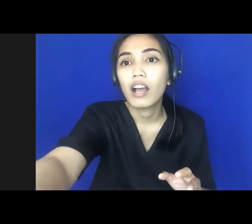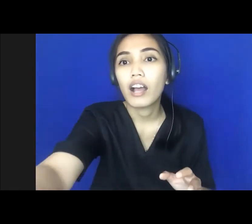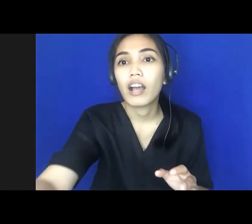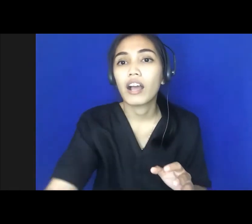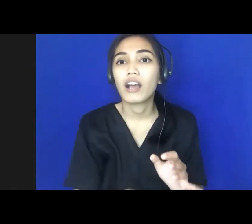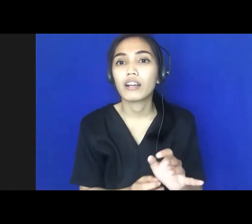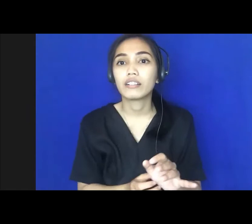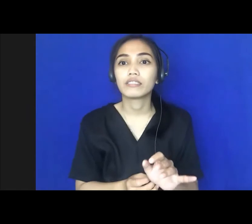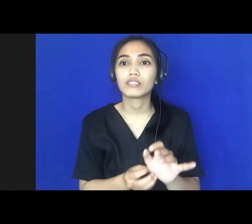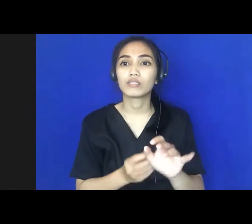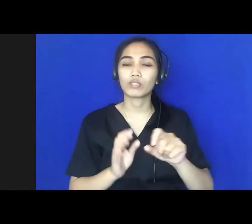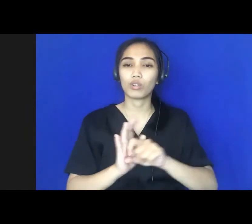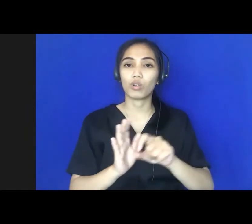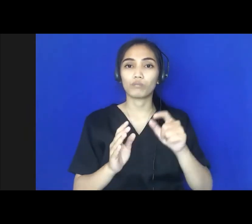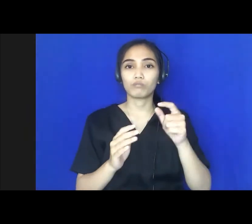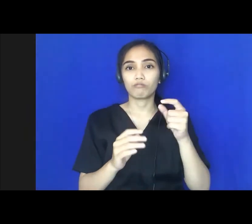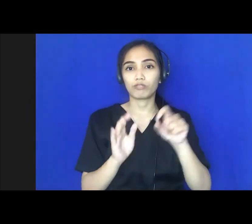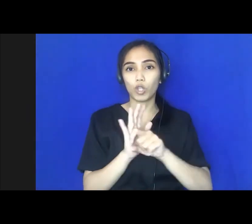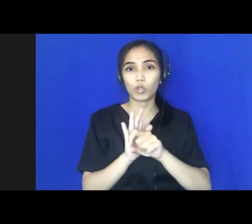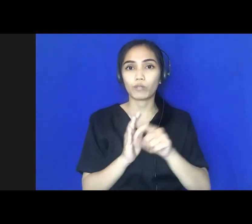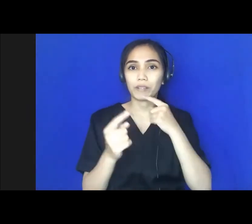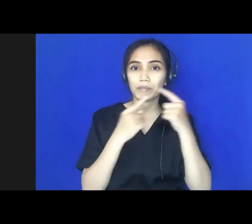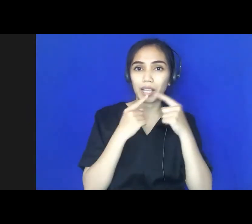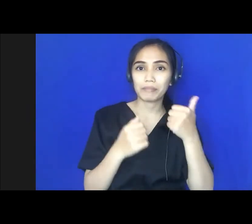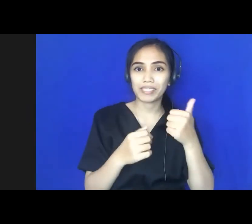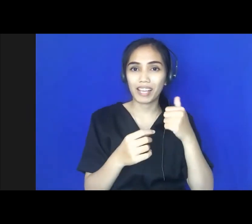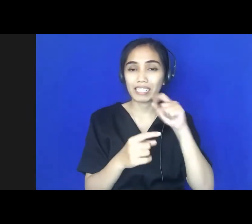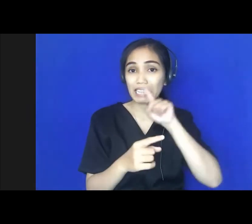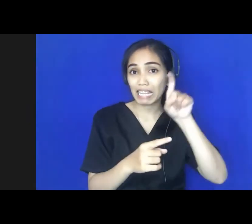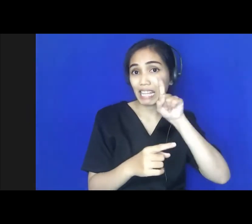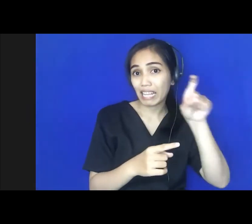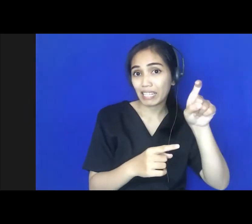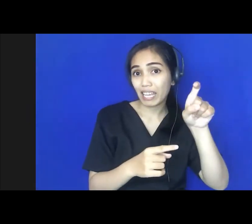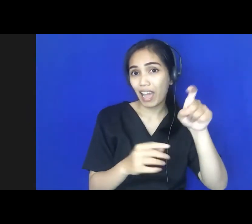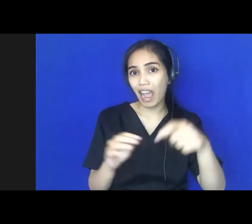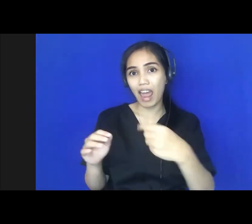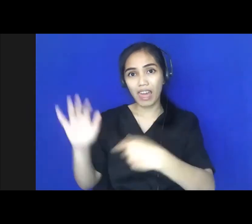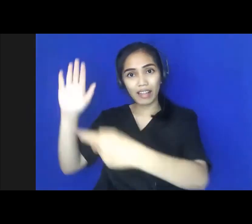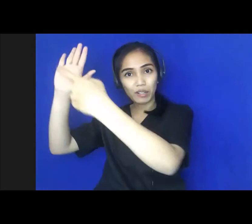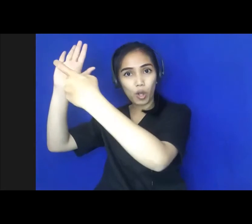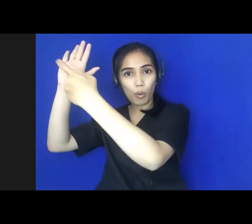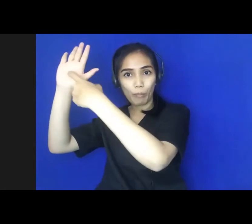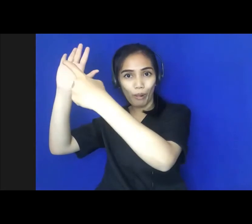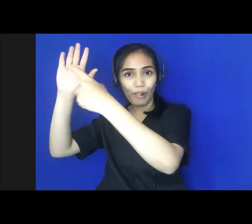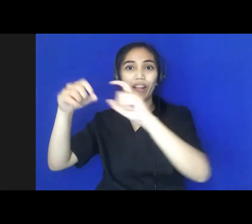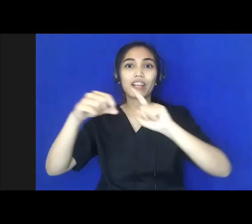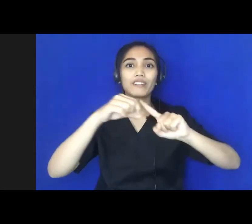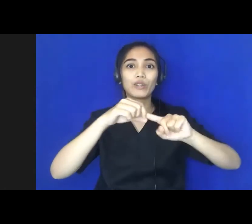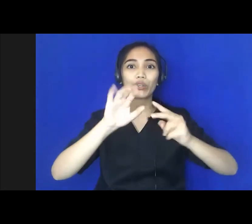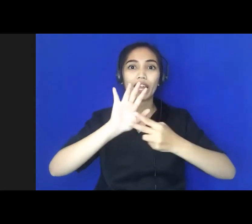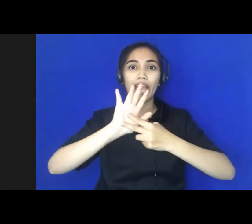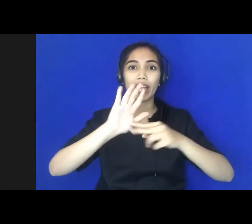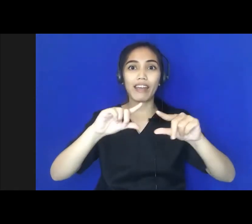kita berbincang-bincang, Bapak Ibu bisa menyampaikan pertanyaan dengan mengklik tombol Q&A, dan juga bagi